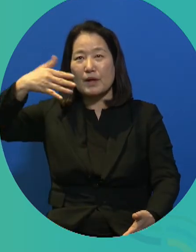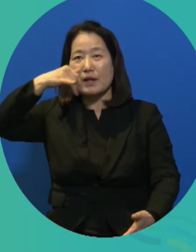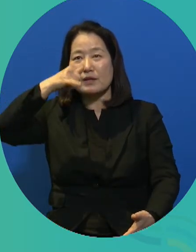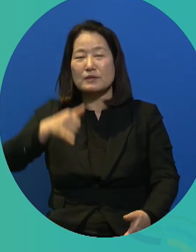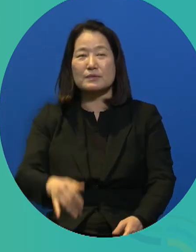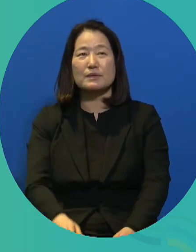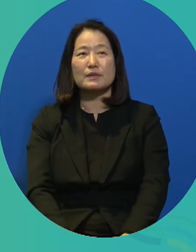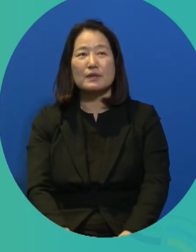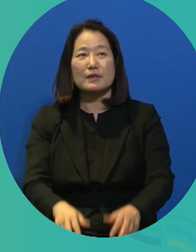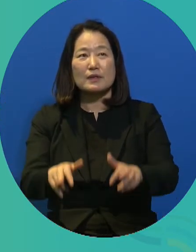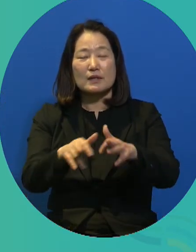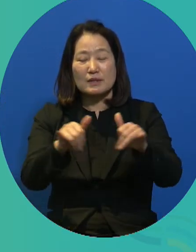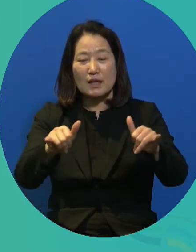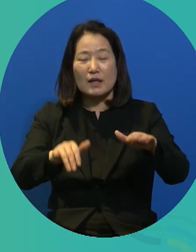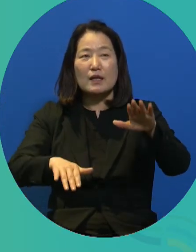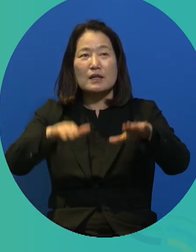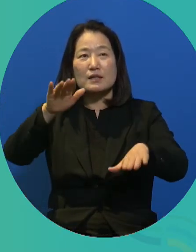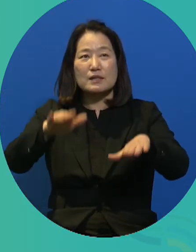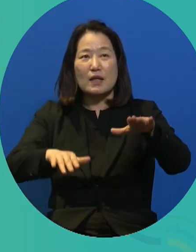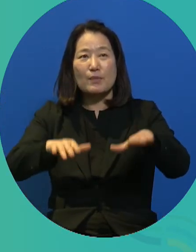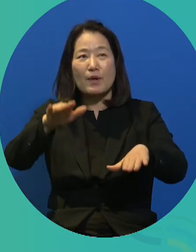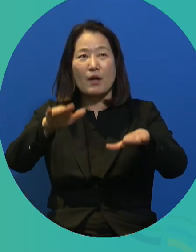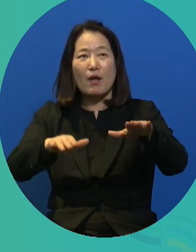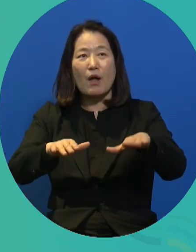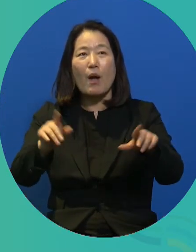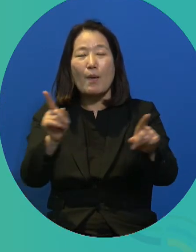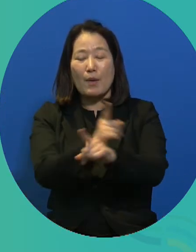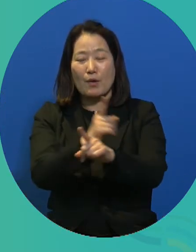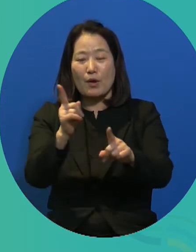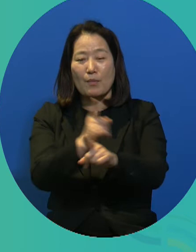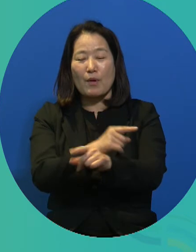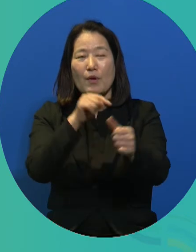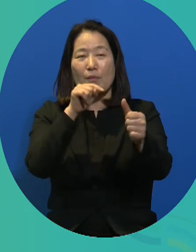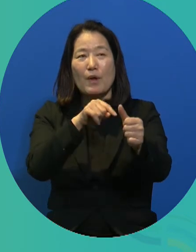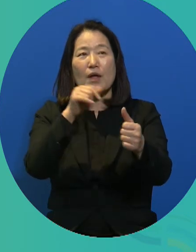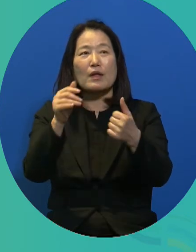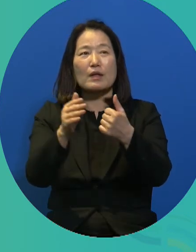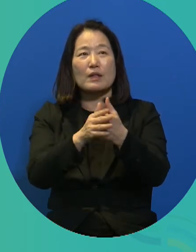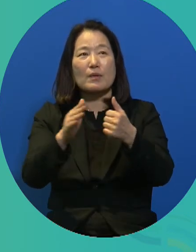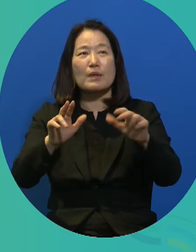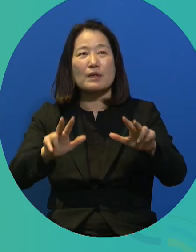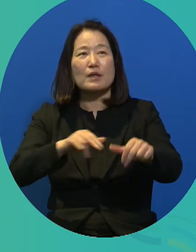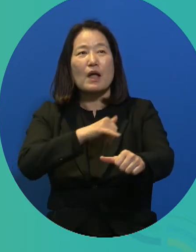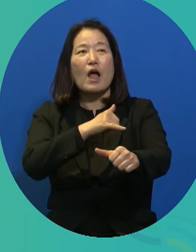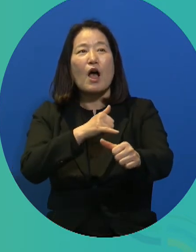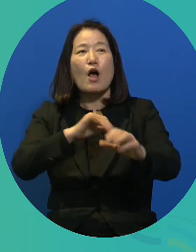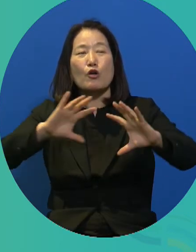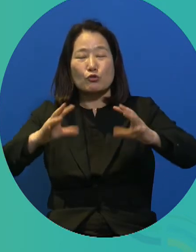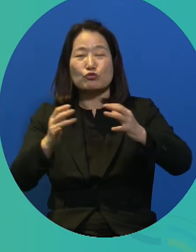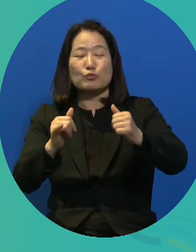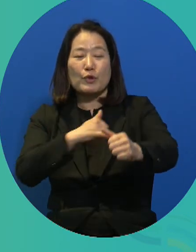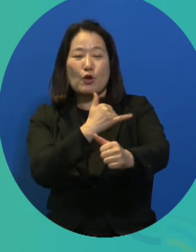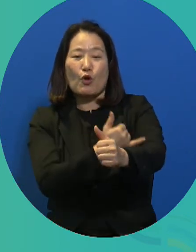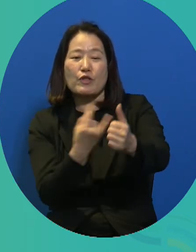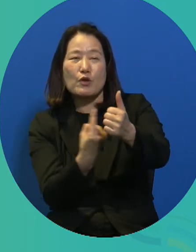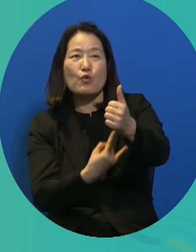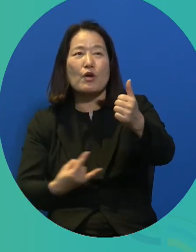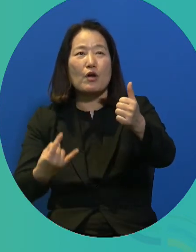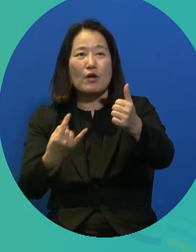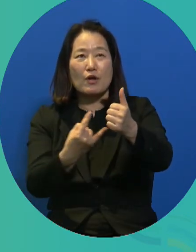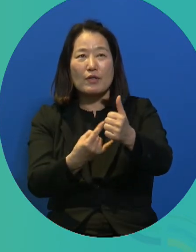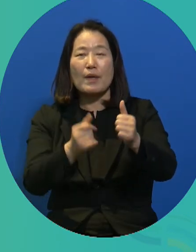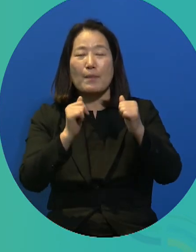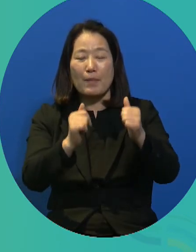차별금지법상 차별시정기구이기도 하기 때문에 이제 인권위원회를 통한 시정 조치, 그리고 국민권익위원회를 통한